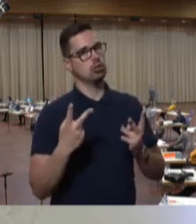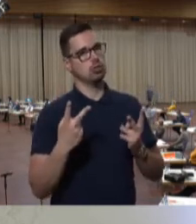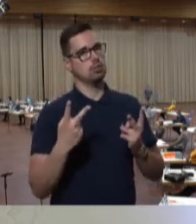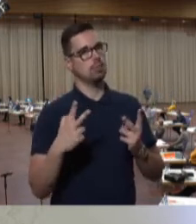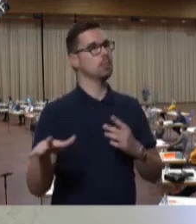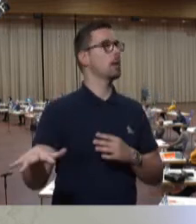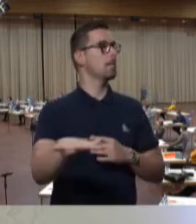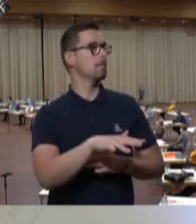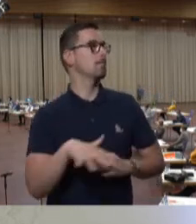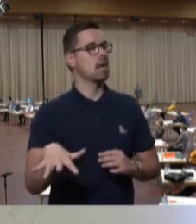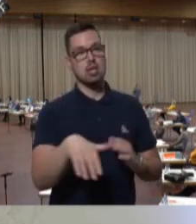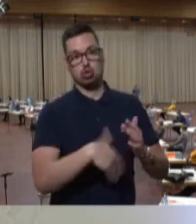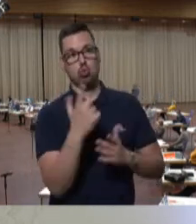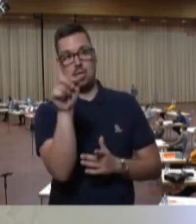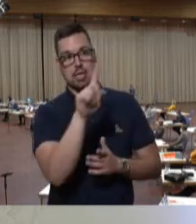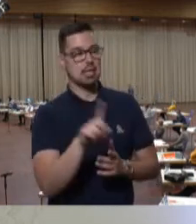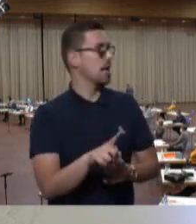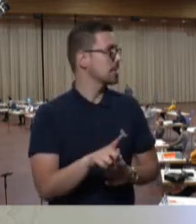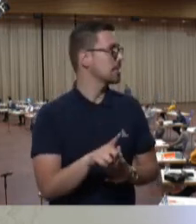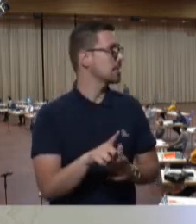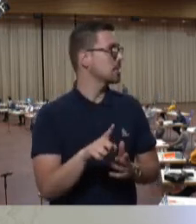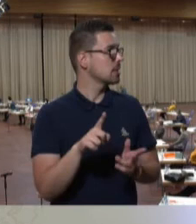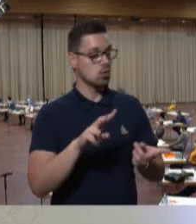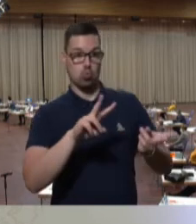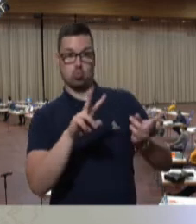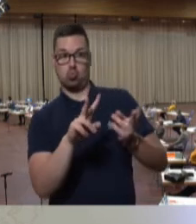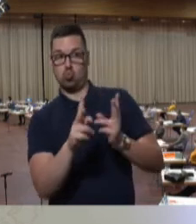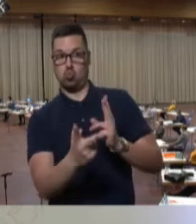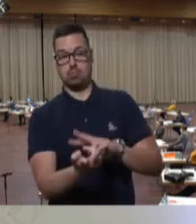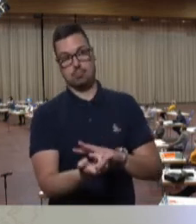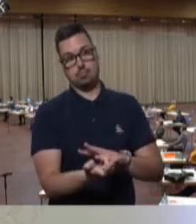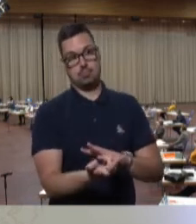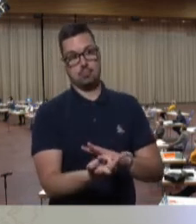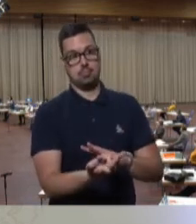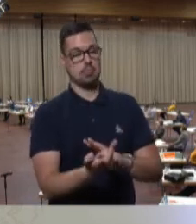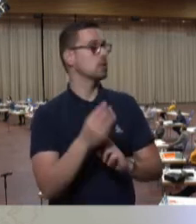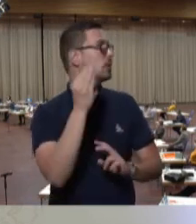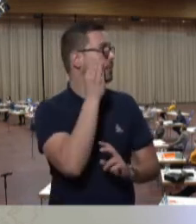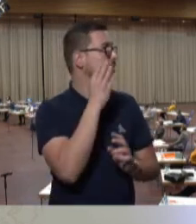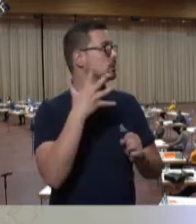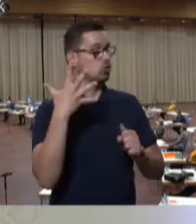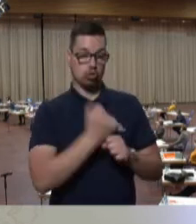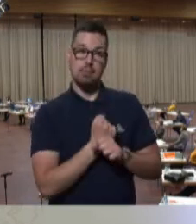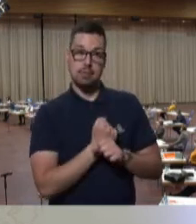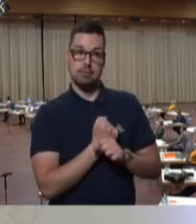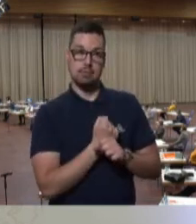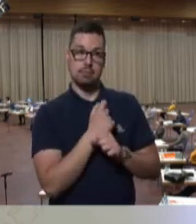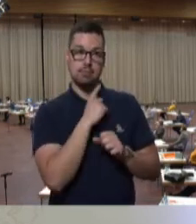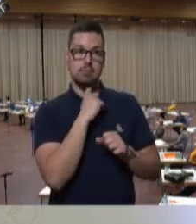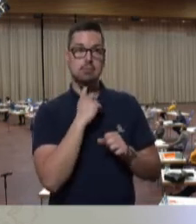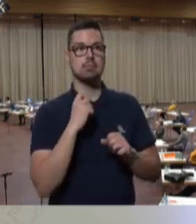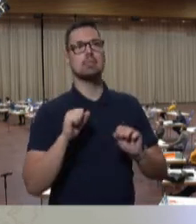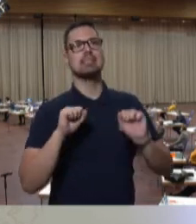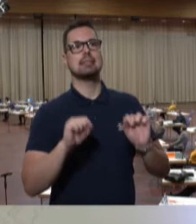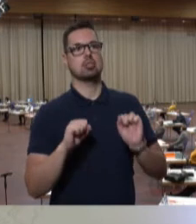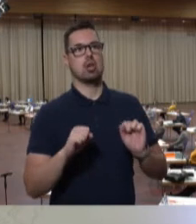auch im Bereich der erneuerbaren Energie ein radikaler Ausbau notwendig ist. Und wenn das gelingt, sichern wir